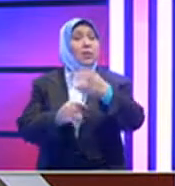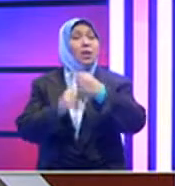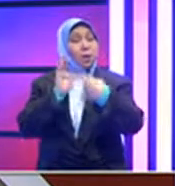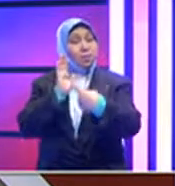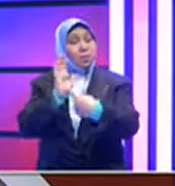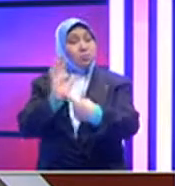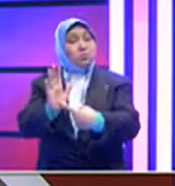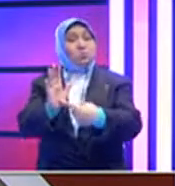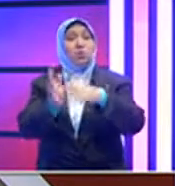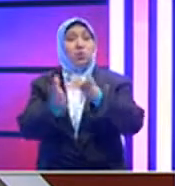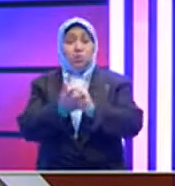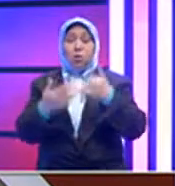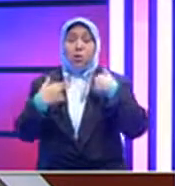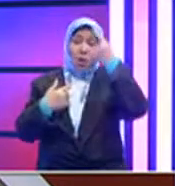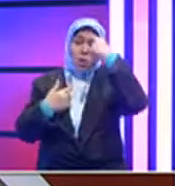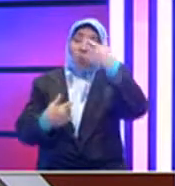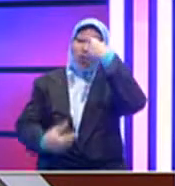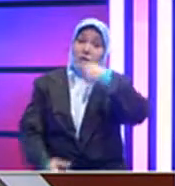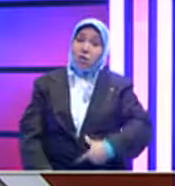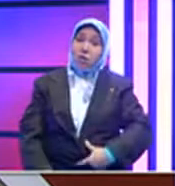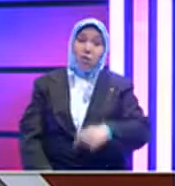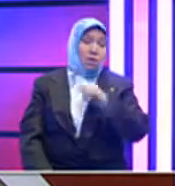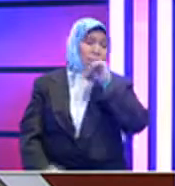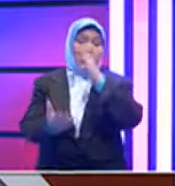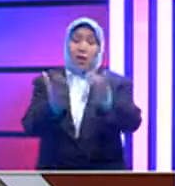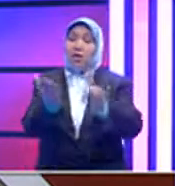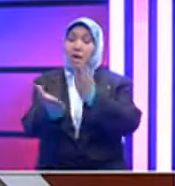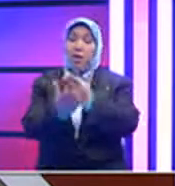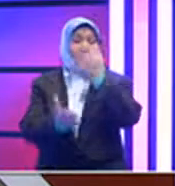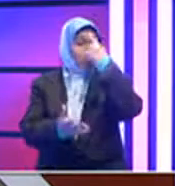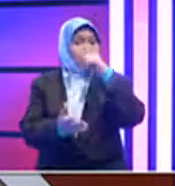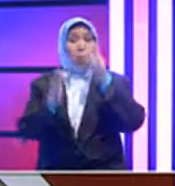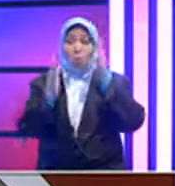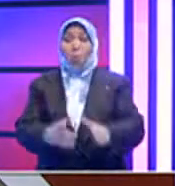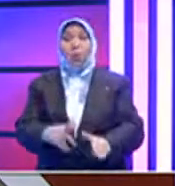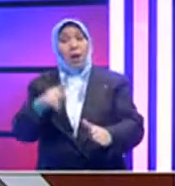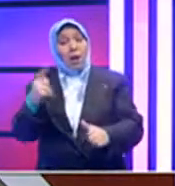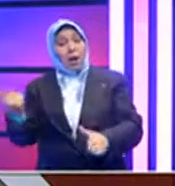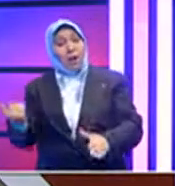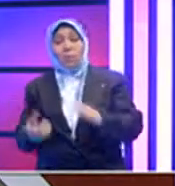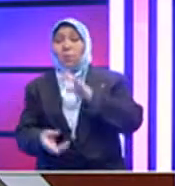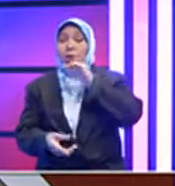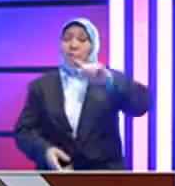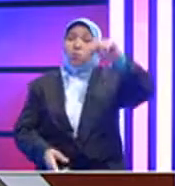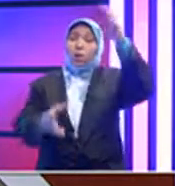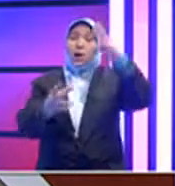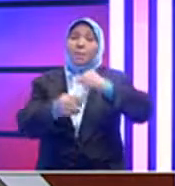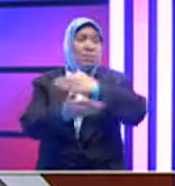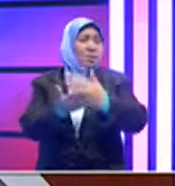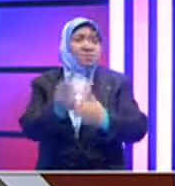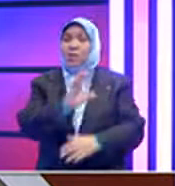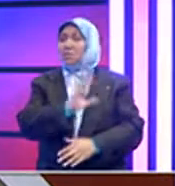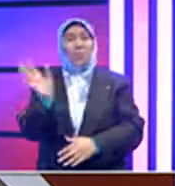petunjuk itu adalah untuk dirinya bukannya Hidayah ini untuk orang lain ungkapnya Tuhan dapat sesuatu tak